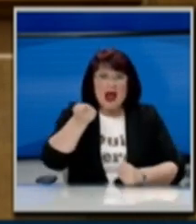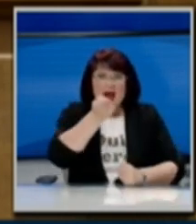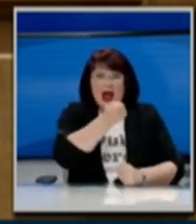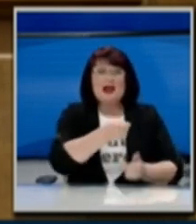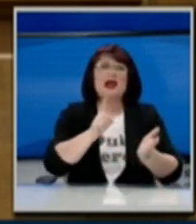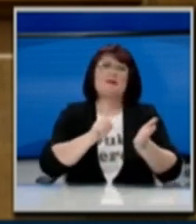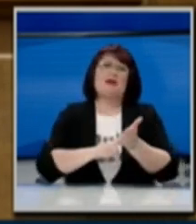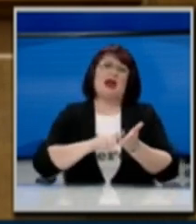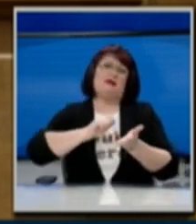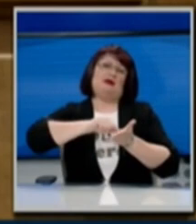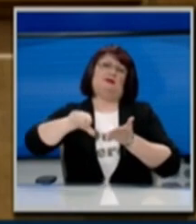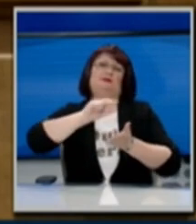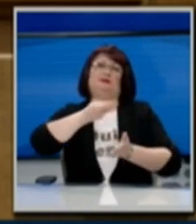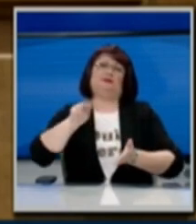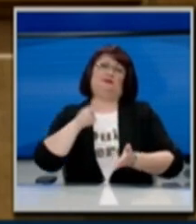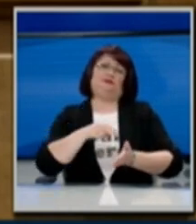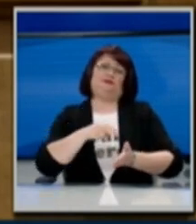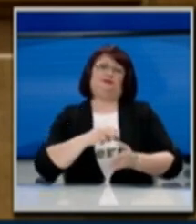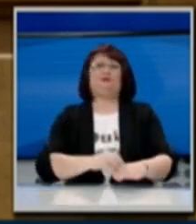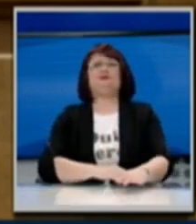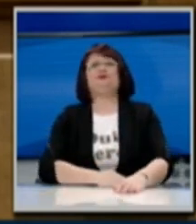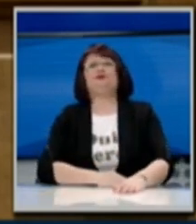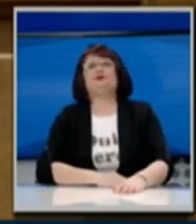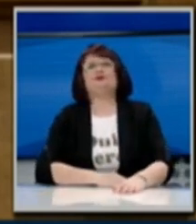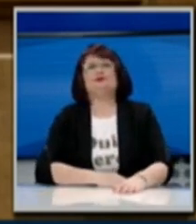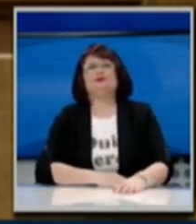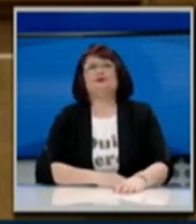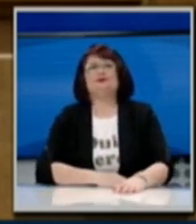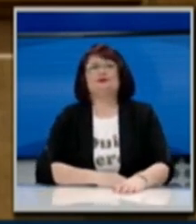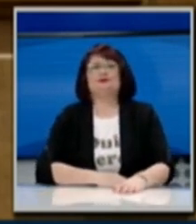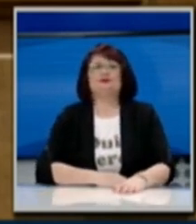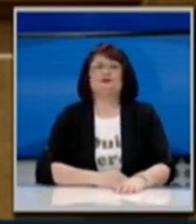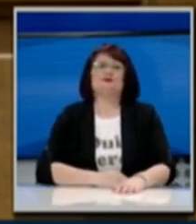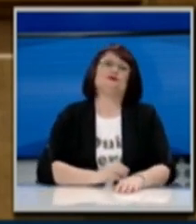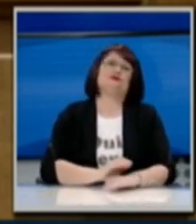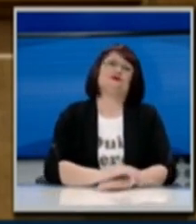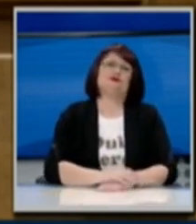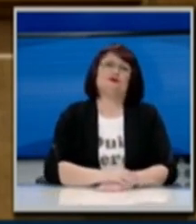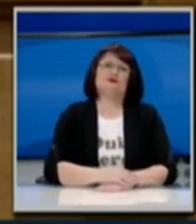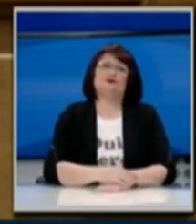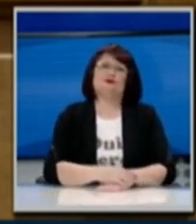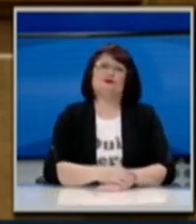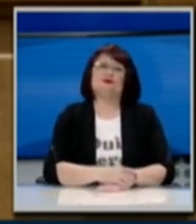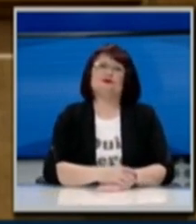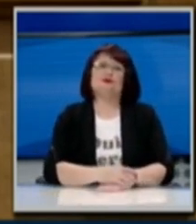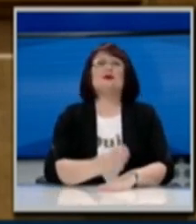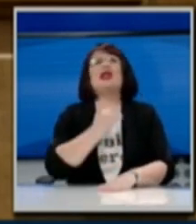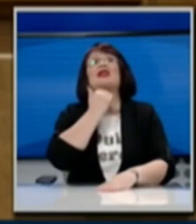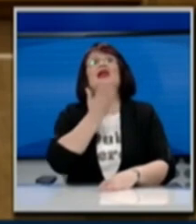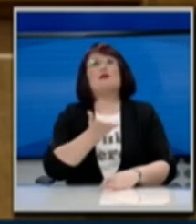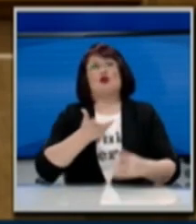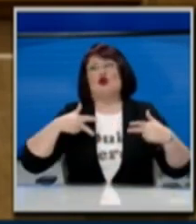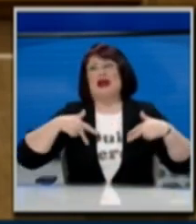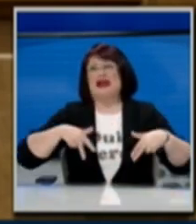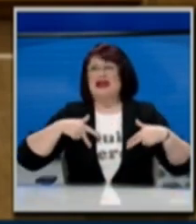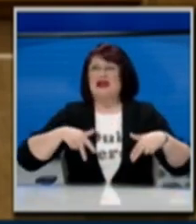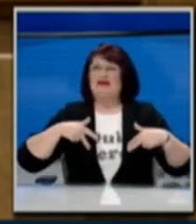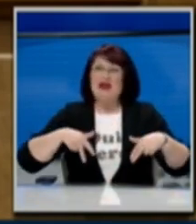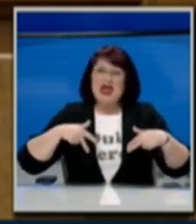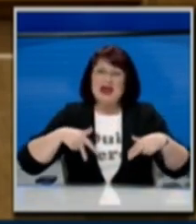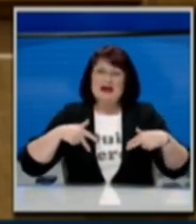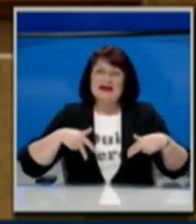της κατοικίας κάθε ανθρώπου. Δεν μπορεί μια